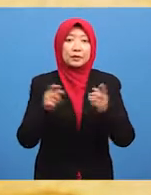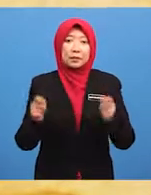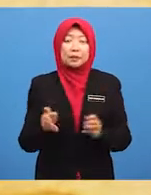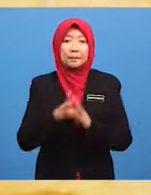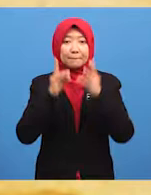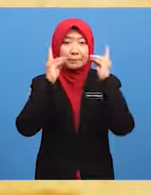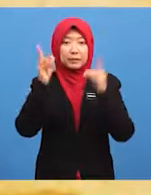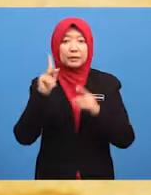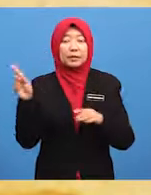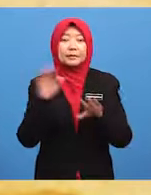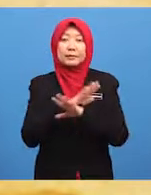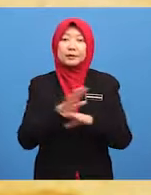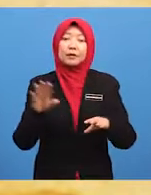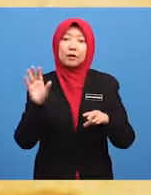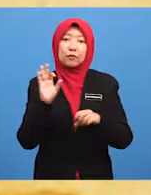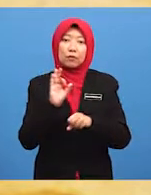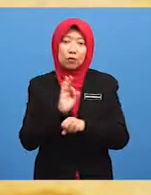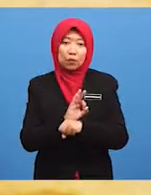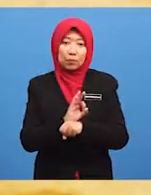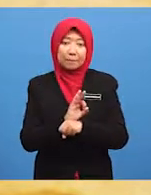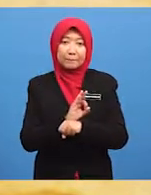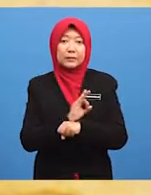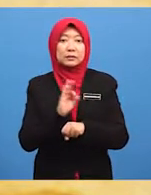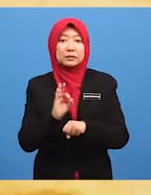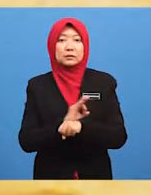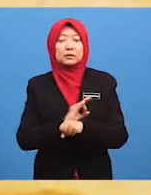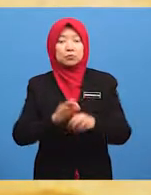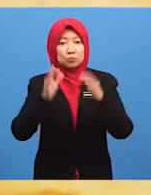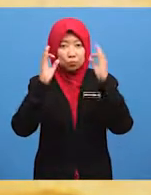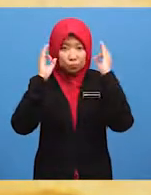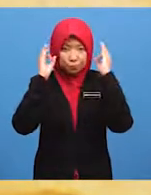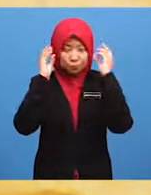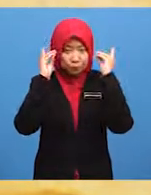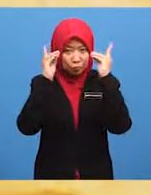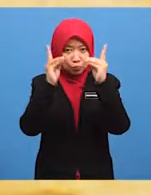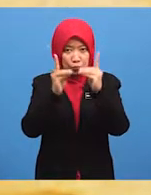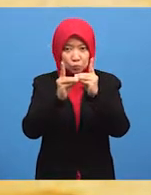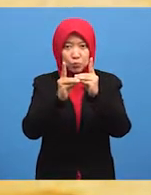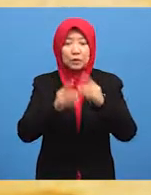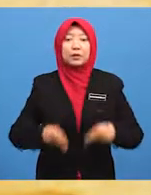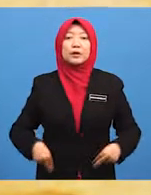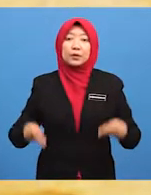pendidikan tidak formal yang lebih mengkhusus kepada kehidupan harian seperti ilmu